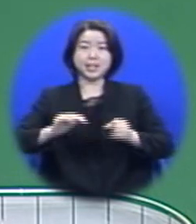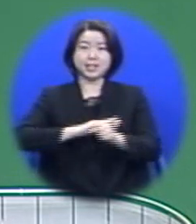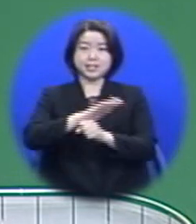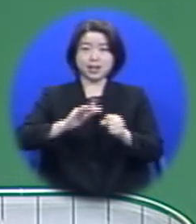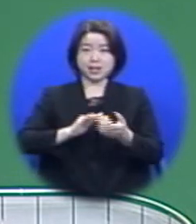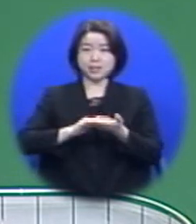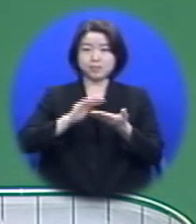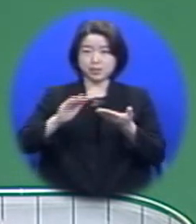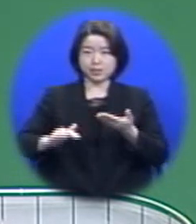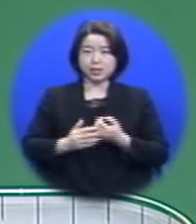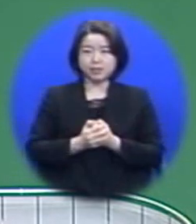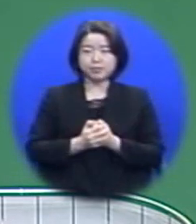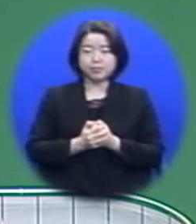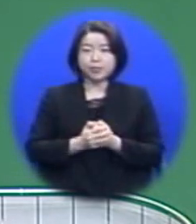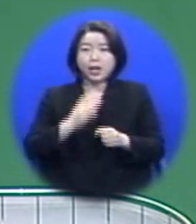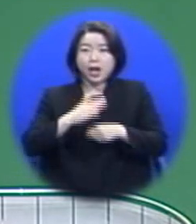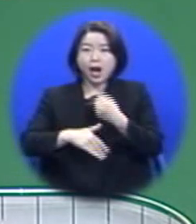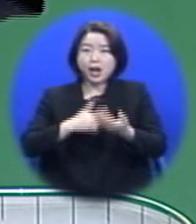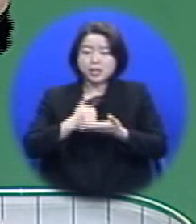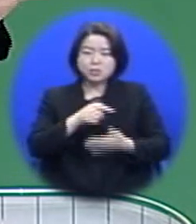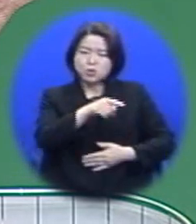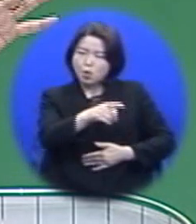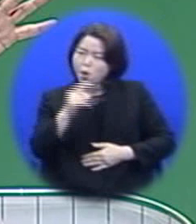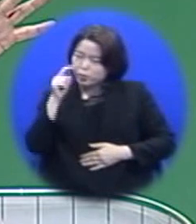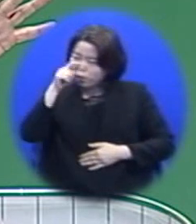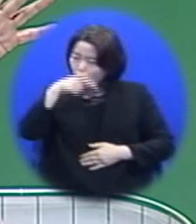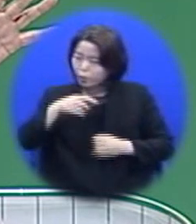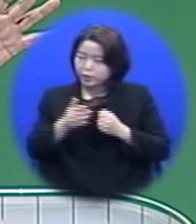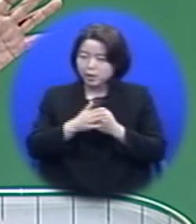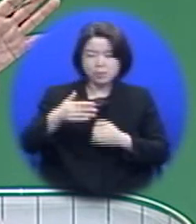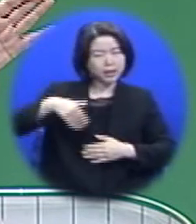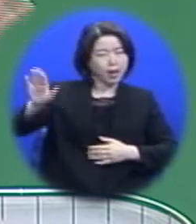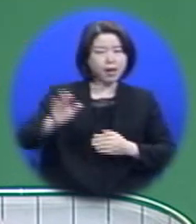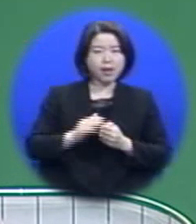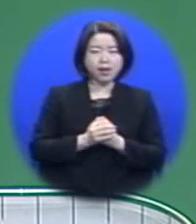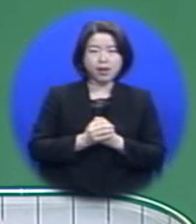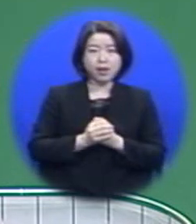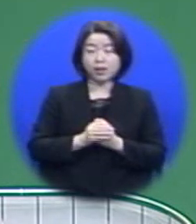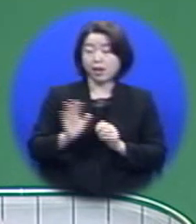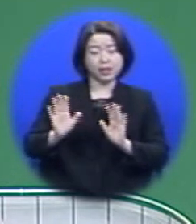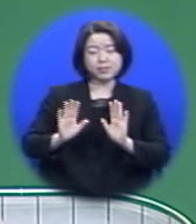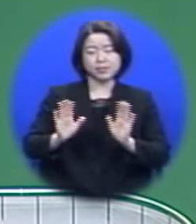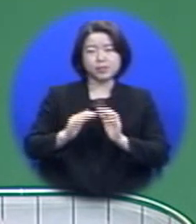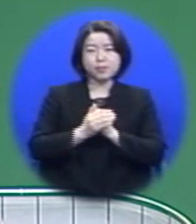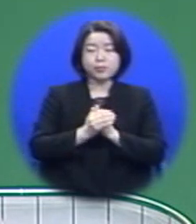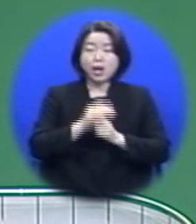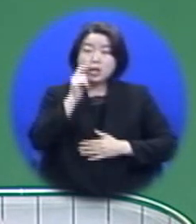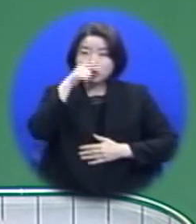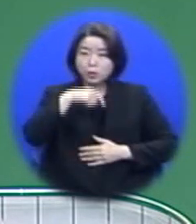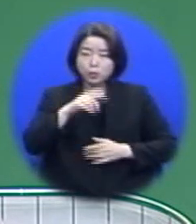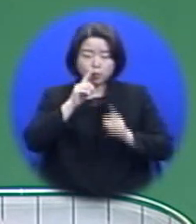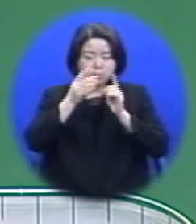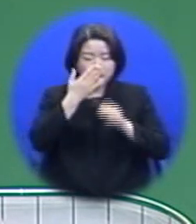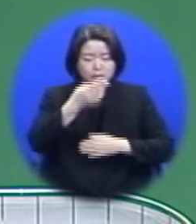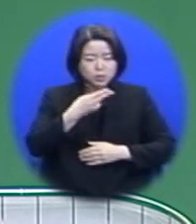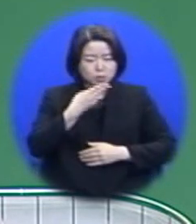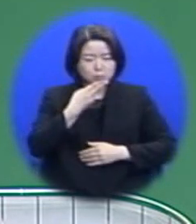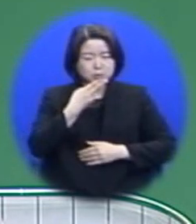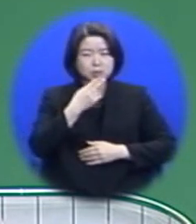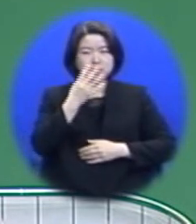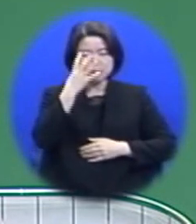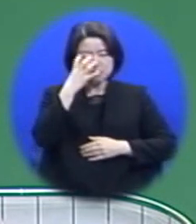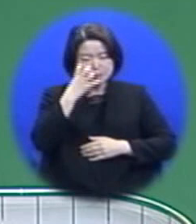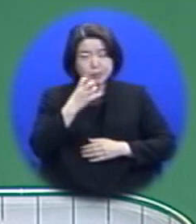사랑이거든 하나님은 더러우니까 너는 가라 이렇게 하지 않으십니다 더럽고 말할 수 없이 추해도 하나님이